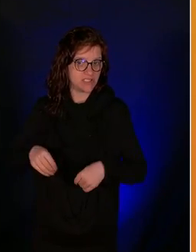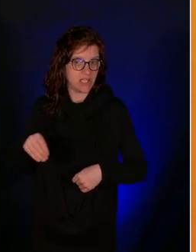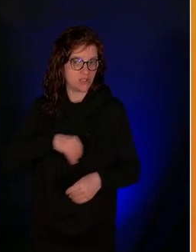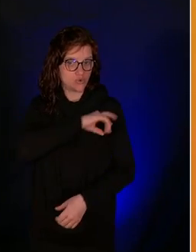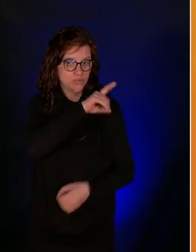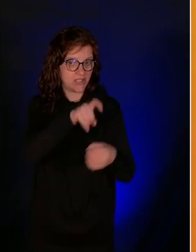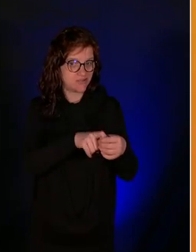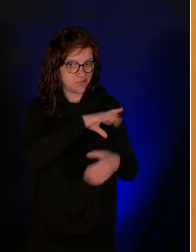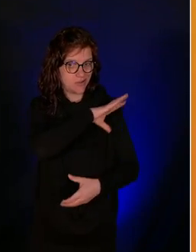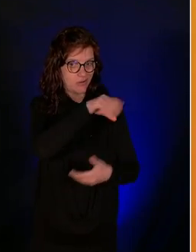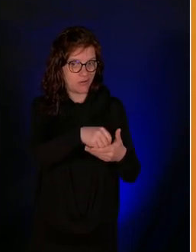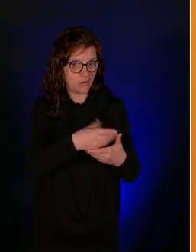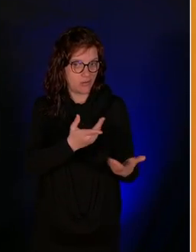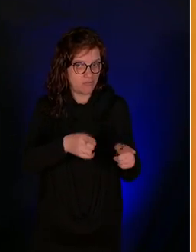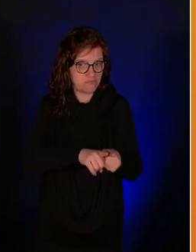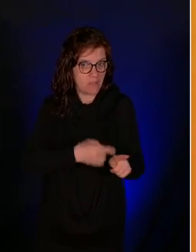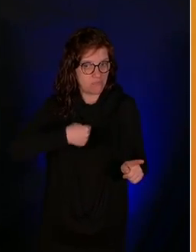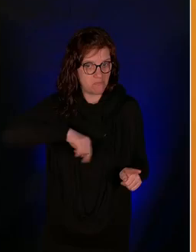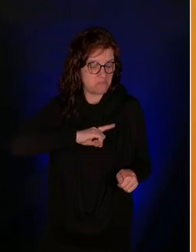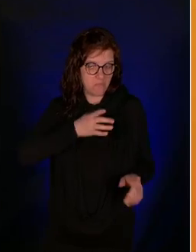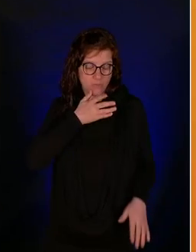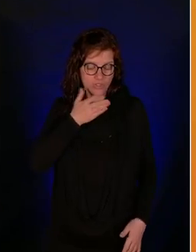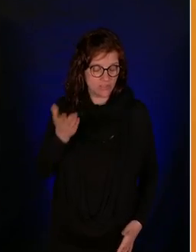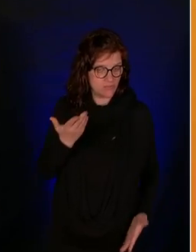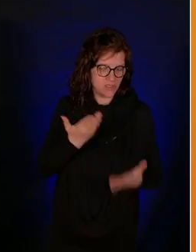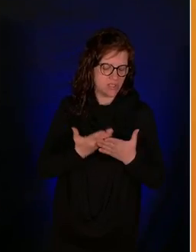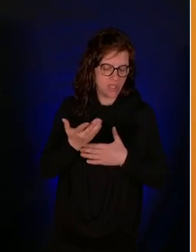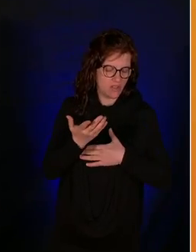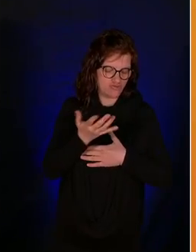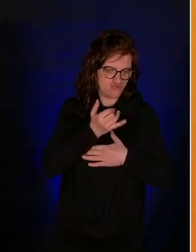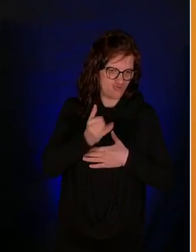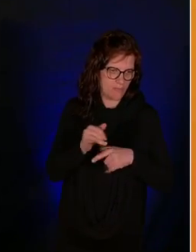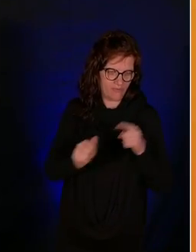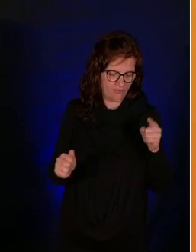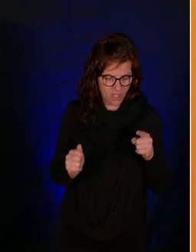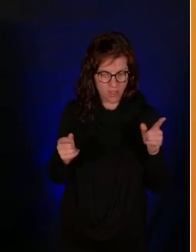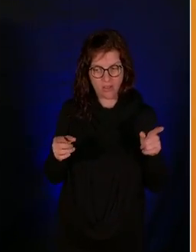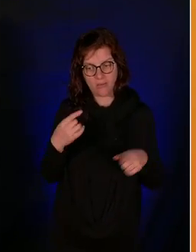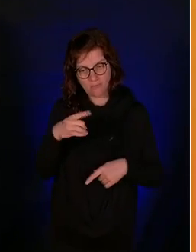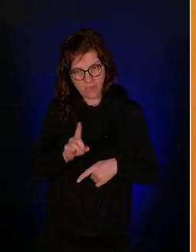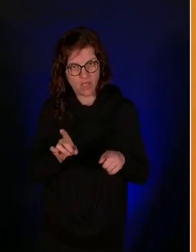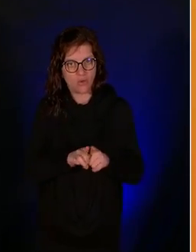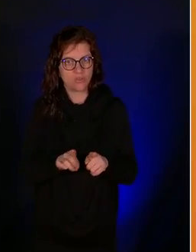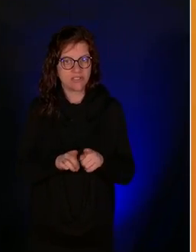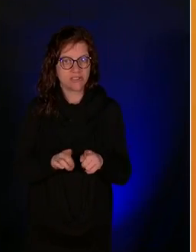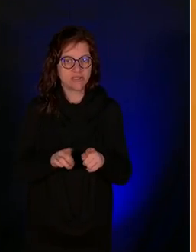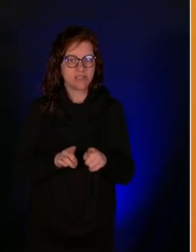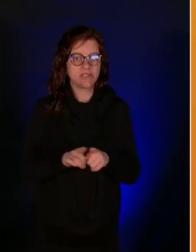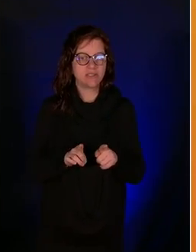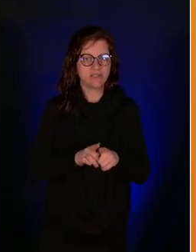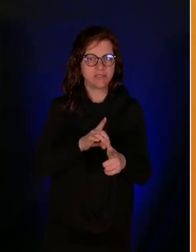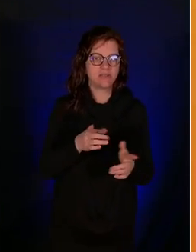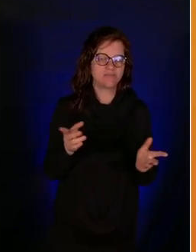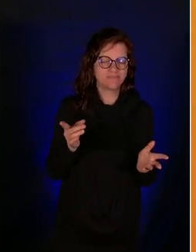puisque c'est ce qu'on n'a jamais fait, mais en même temps, c'est aussi compliqué de